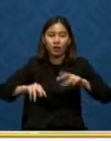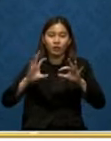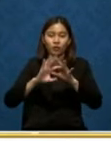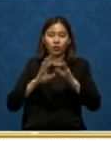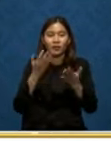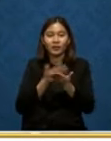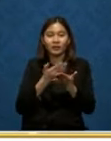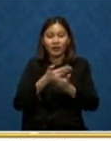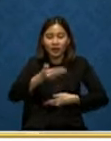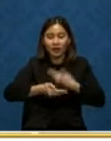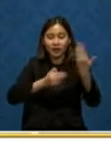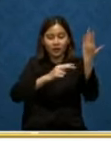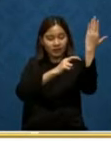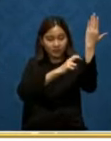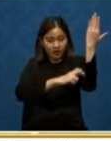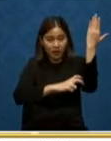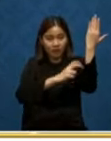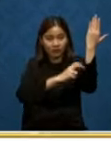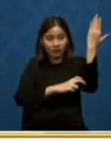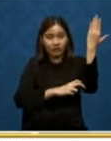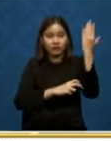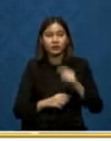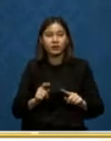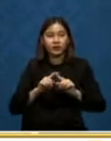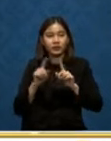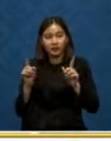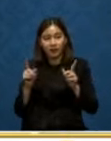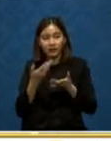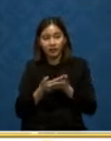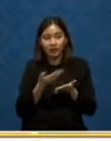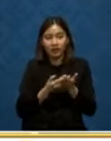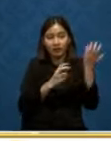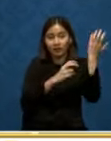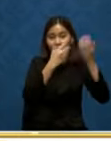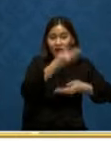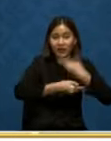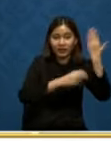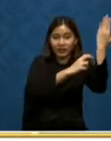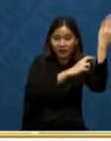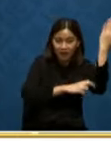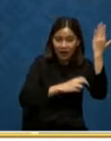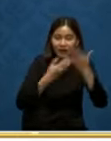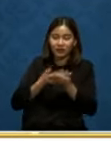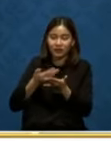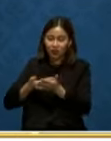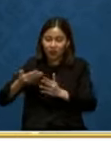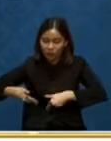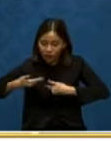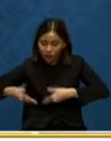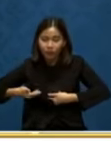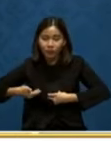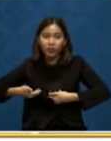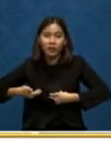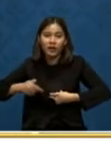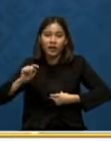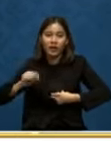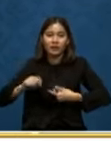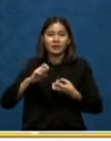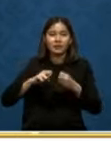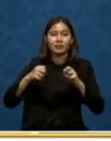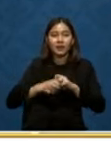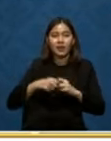ยางจริงๆแล้วราคายางกับรายได้ของเกษตรกรสวนยางเนี่ยครับเป็นปัญหาและเป็นเศรษฐกิจ